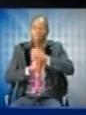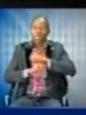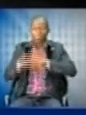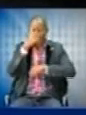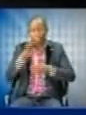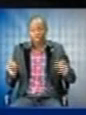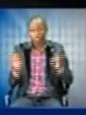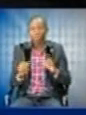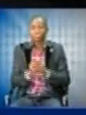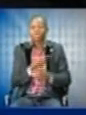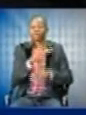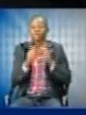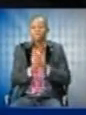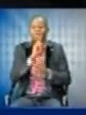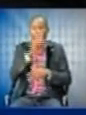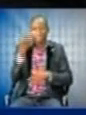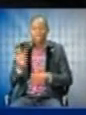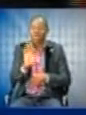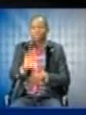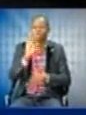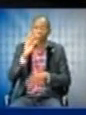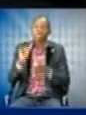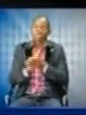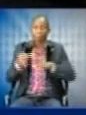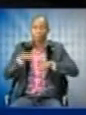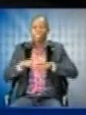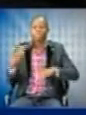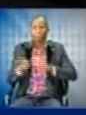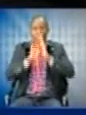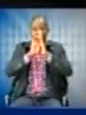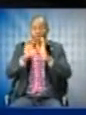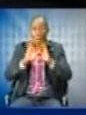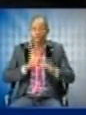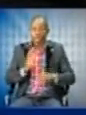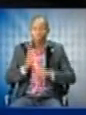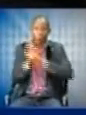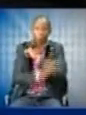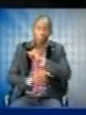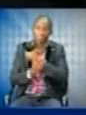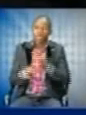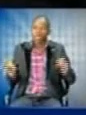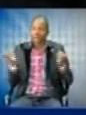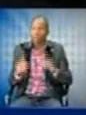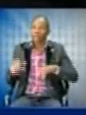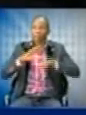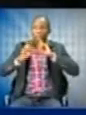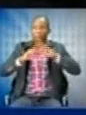les infrastructures seront mises, quand on pourra partir, je prends seulement l'exemple de notre propre province, quand on pourra partir de